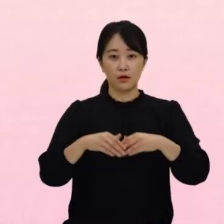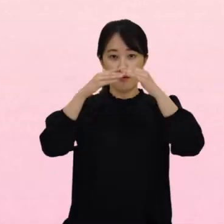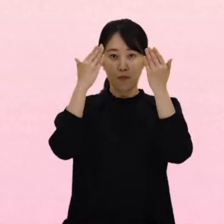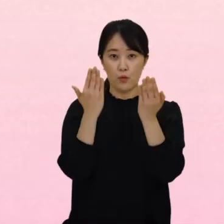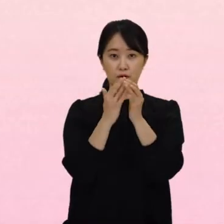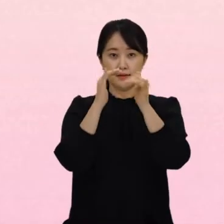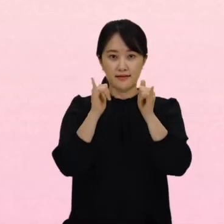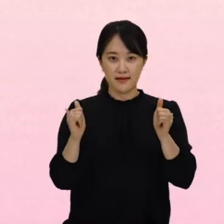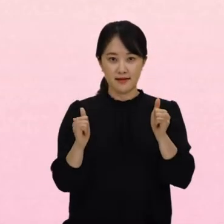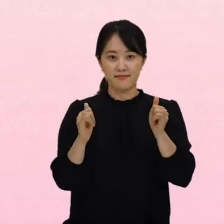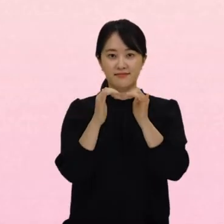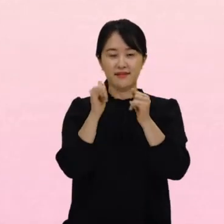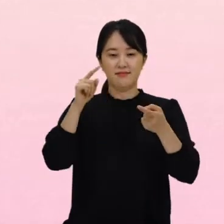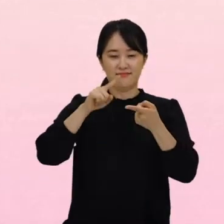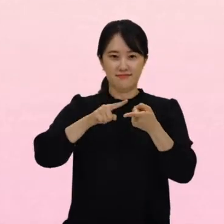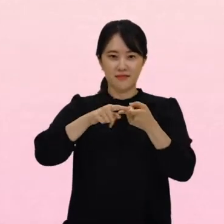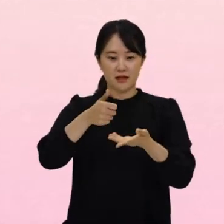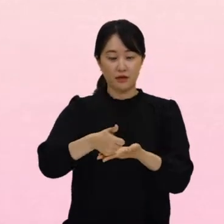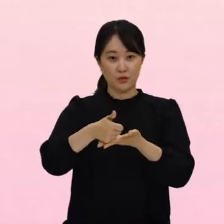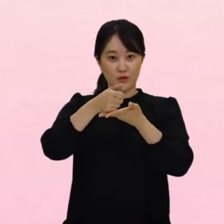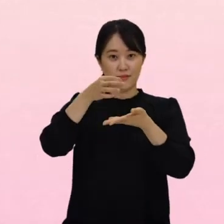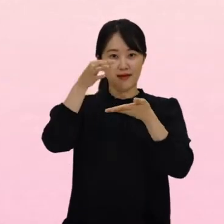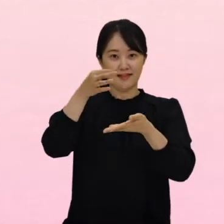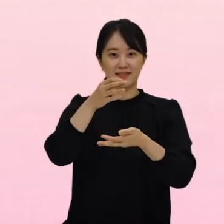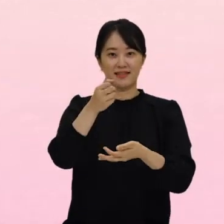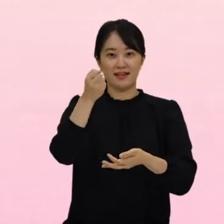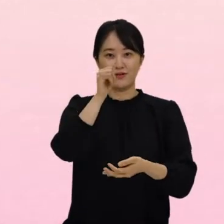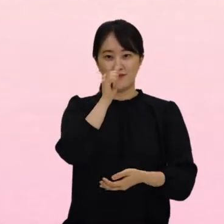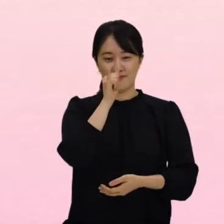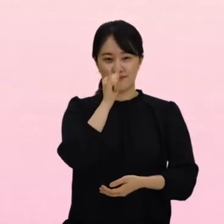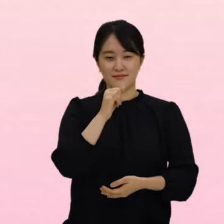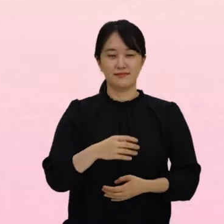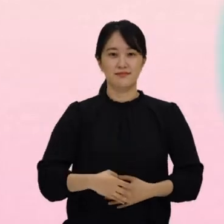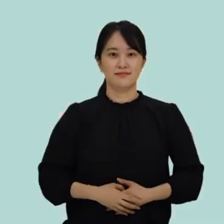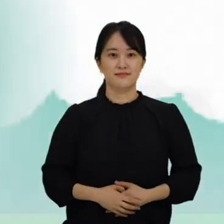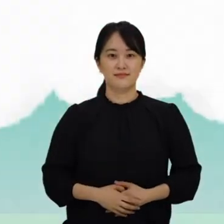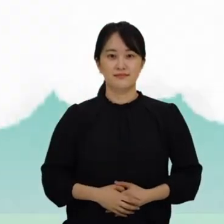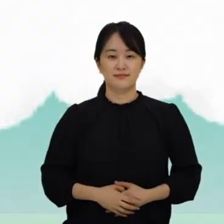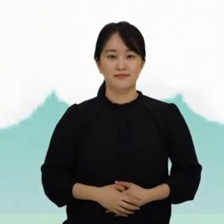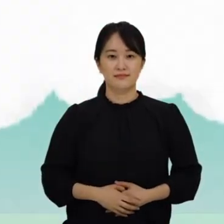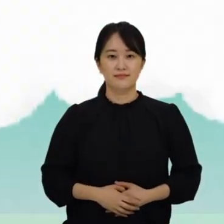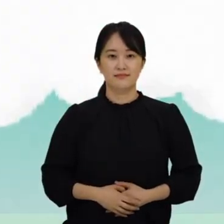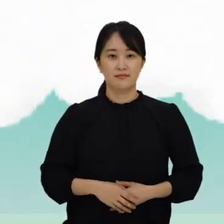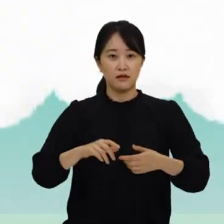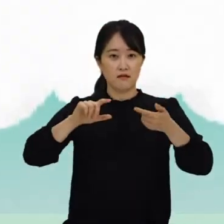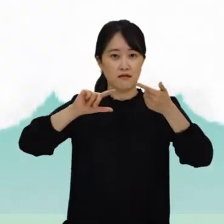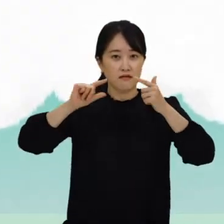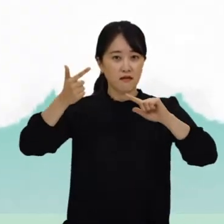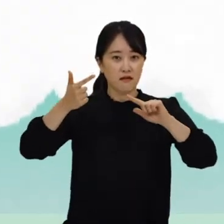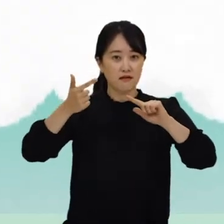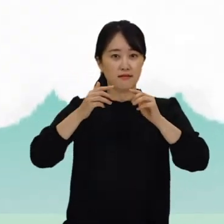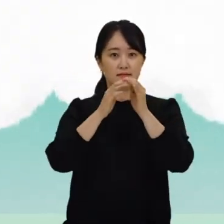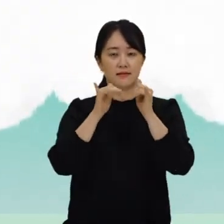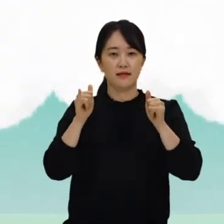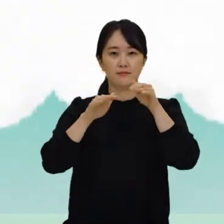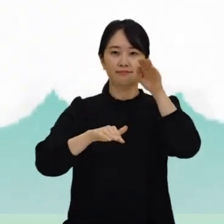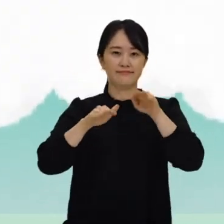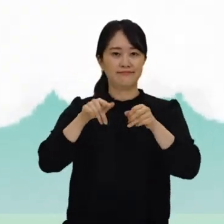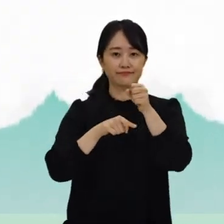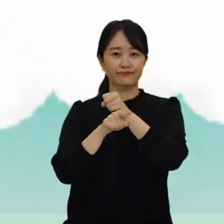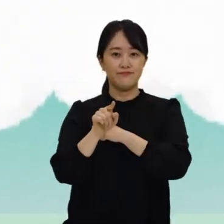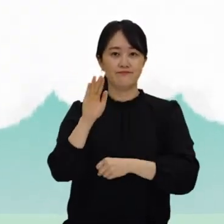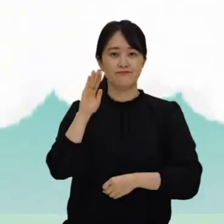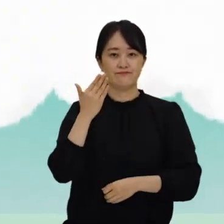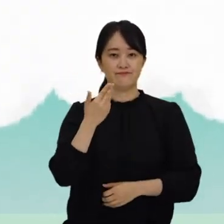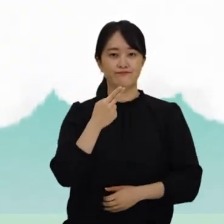모든 국민은 인간으로서의 존엄과 가치를 가지고 있습니다. 다르다는 것은 사람을